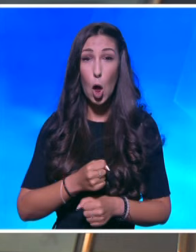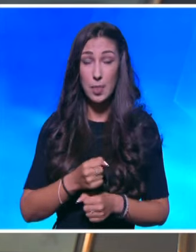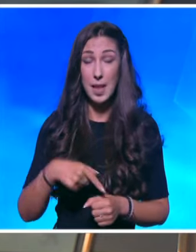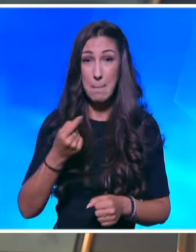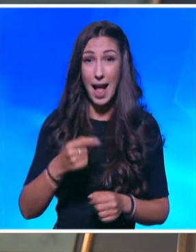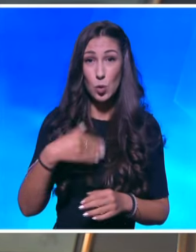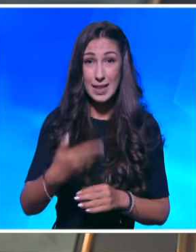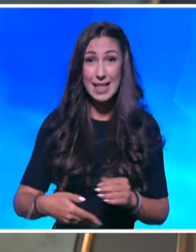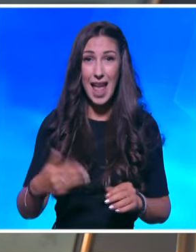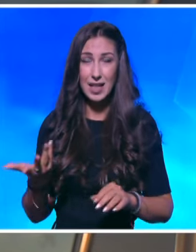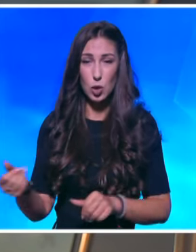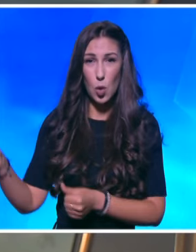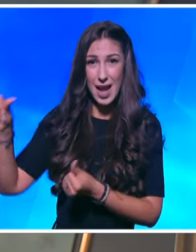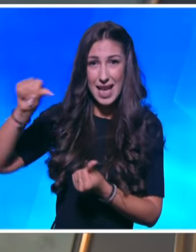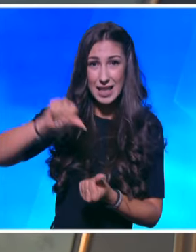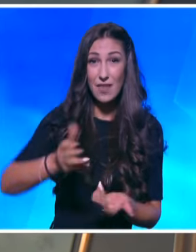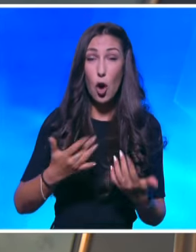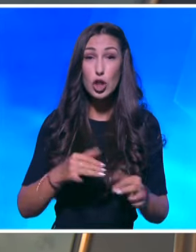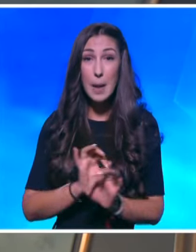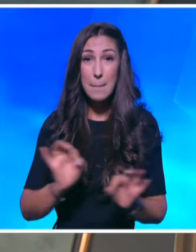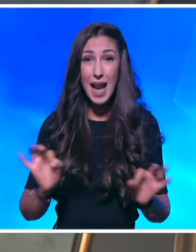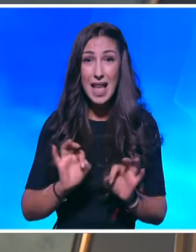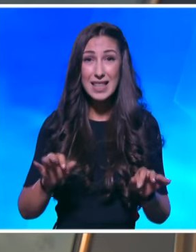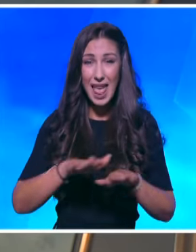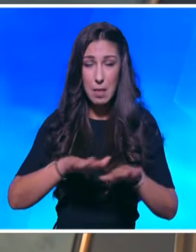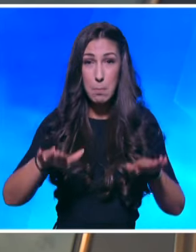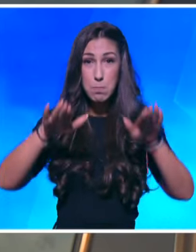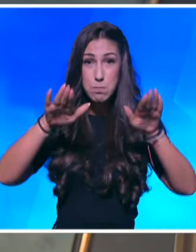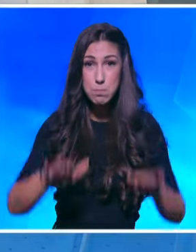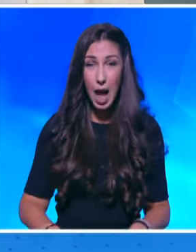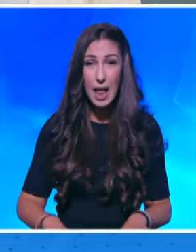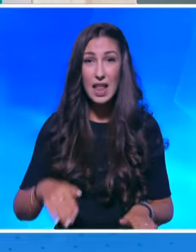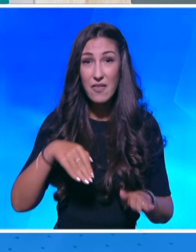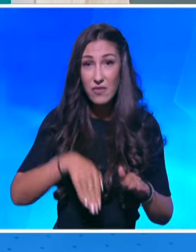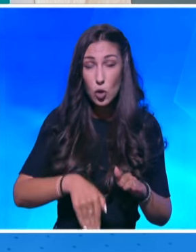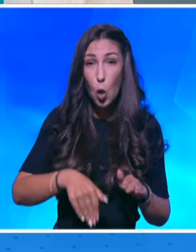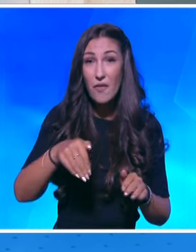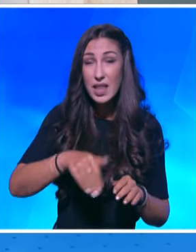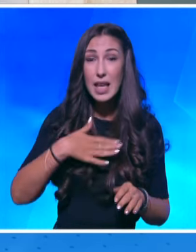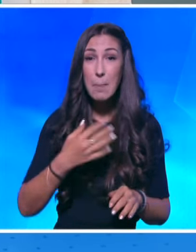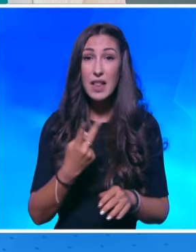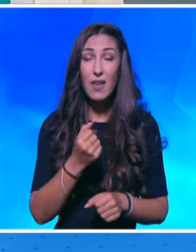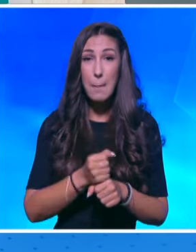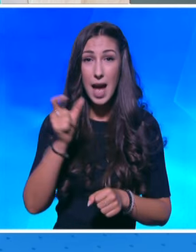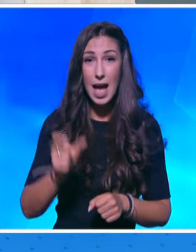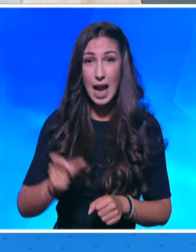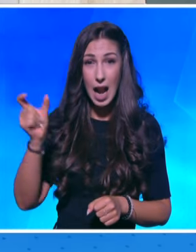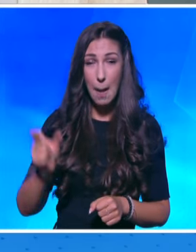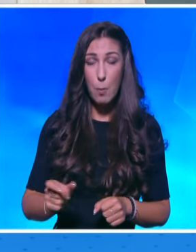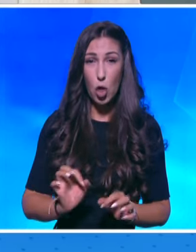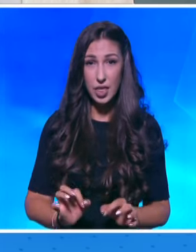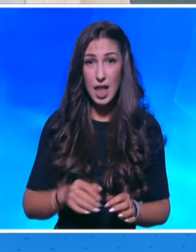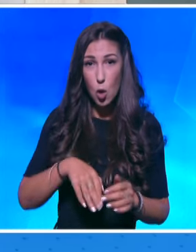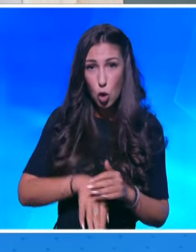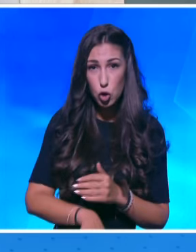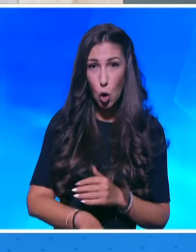излят, докато е още пресен, бетонната плоча подава и кофража се срива върху двама работници, които по това време се намират